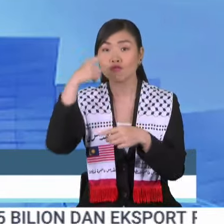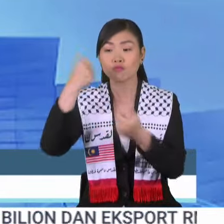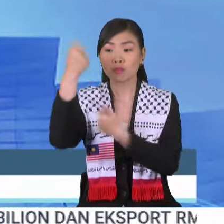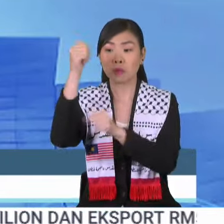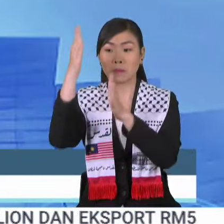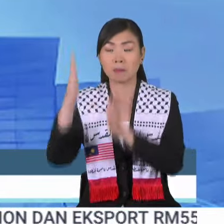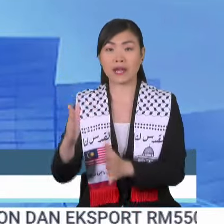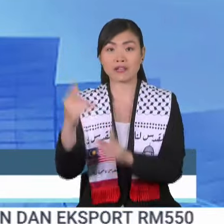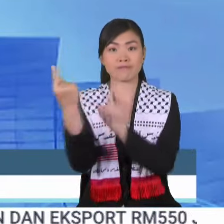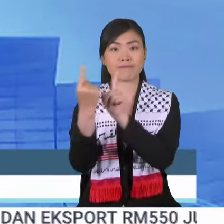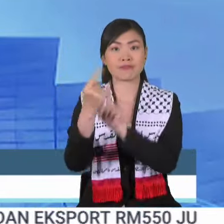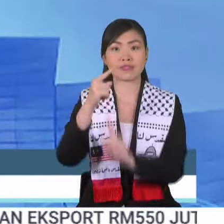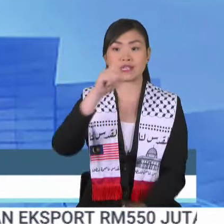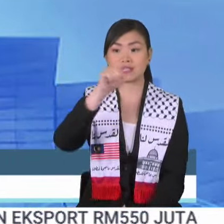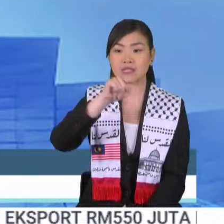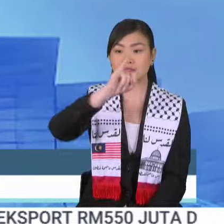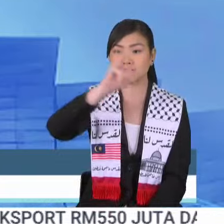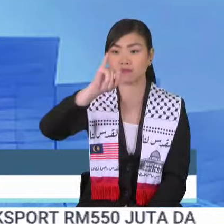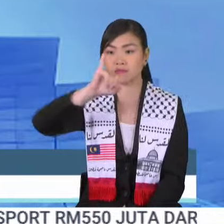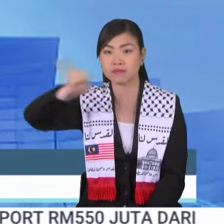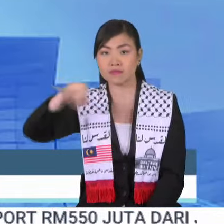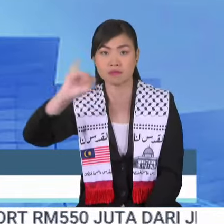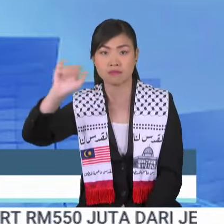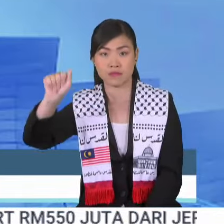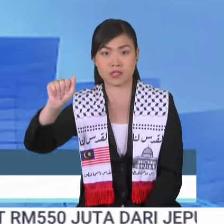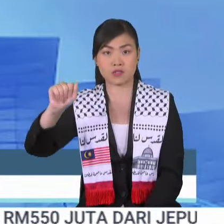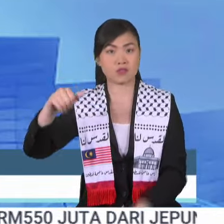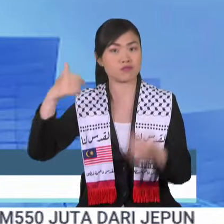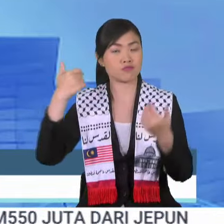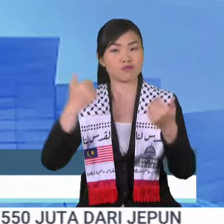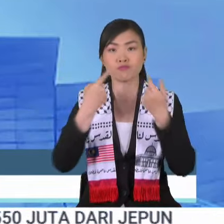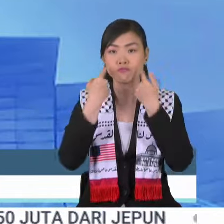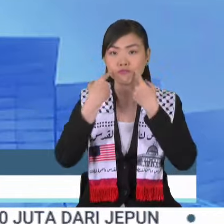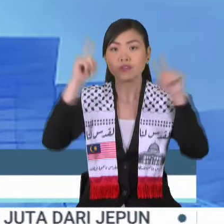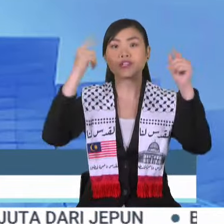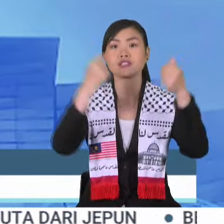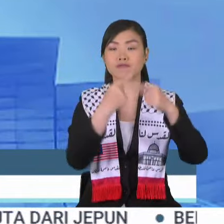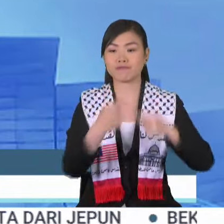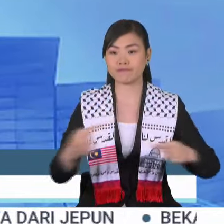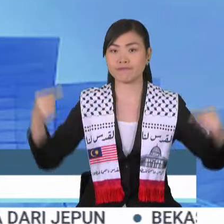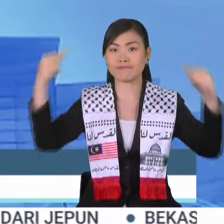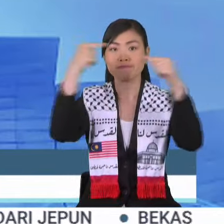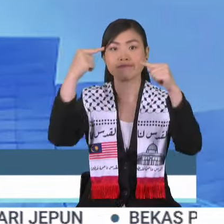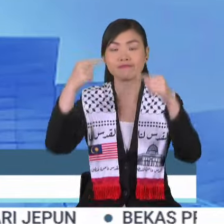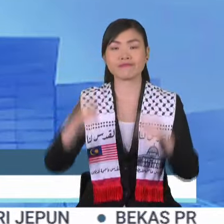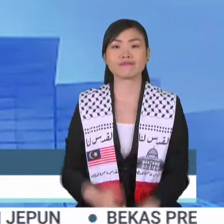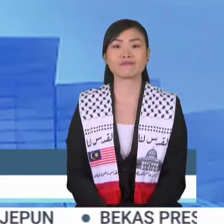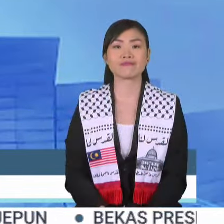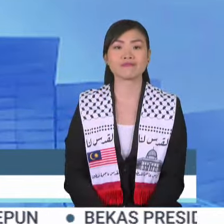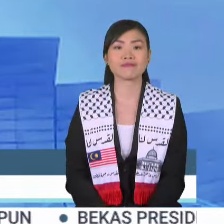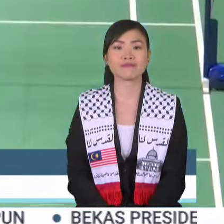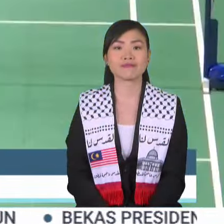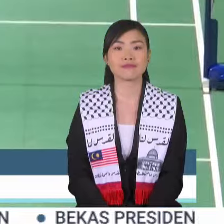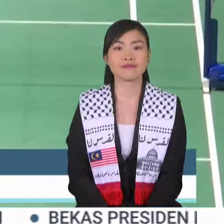negara Lee Zijia apabila berupaya menempah slot kesaingan separuh akhir kejohanan.